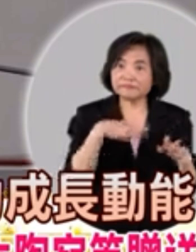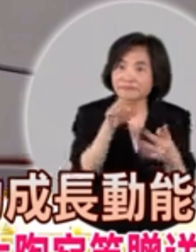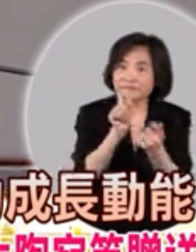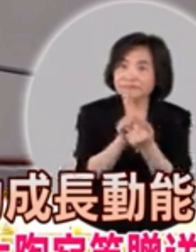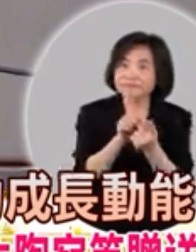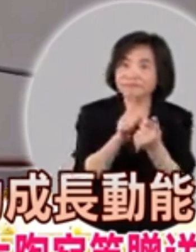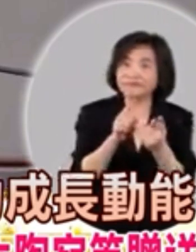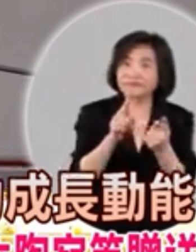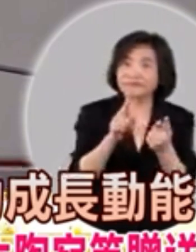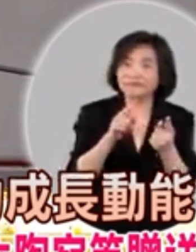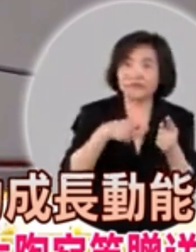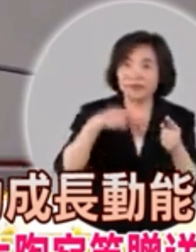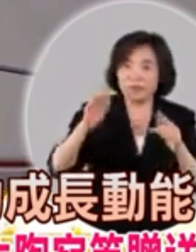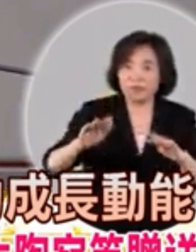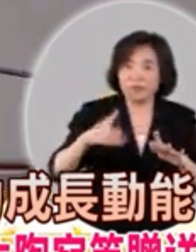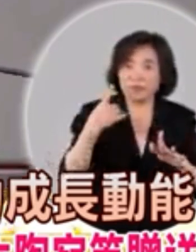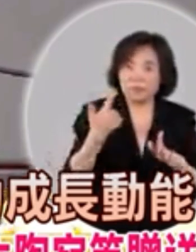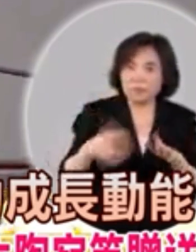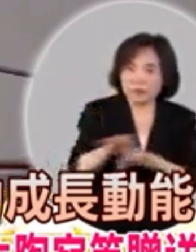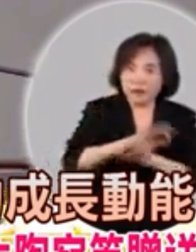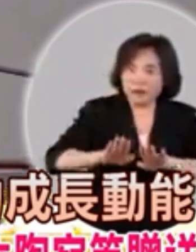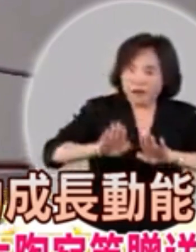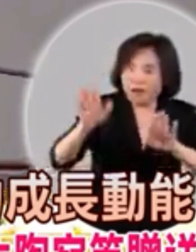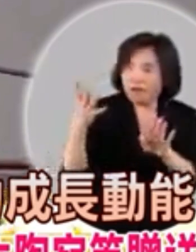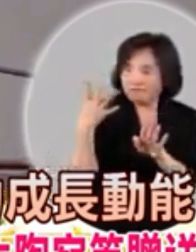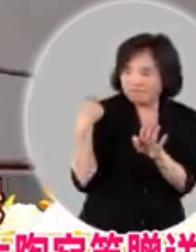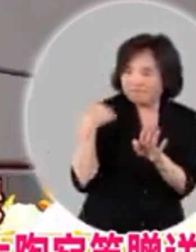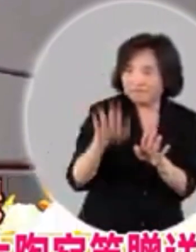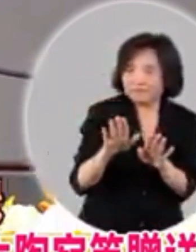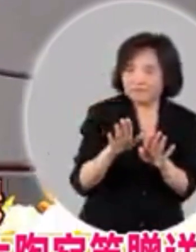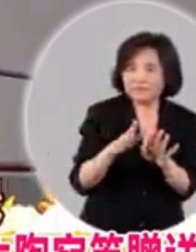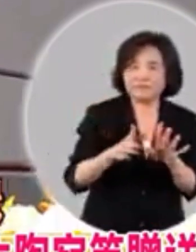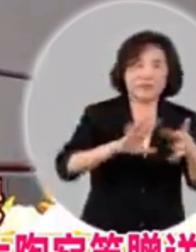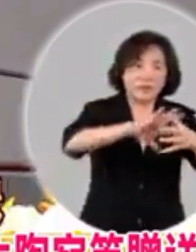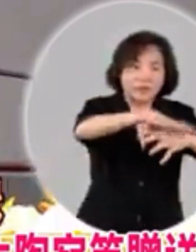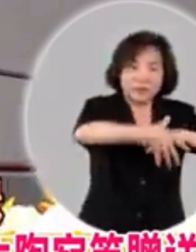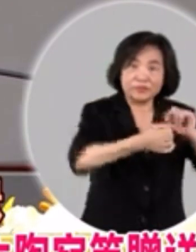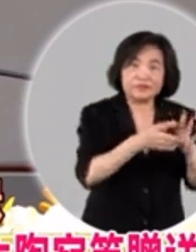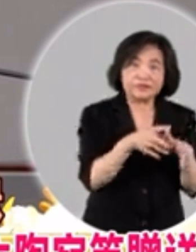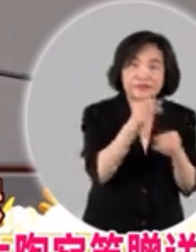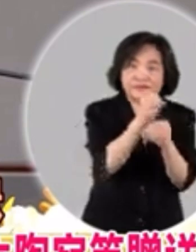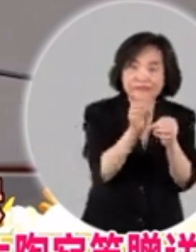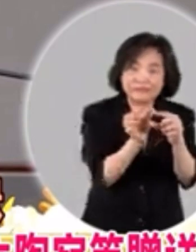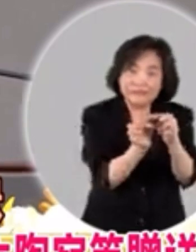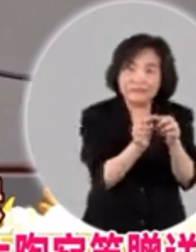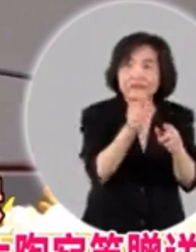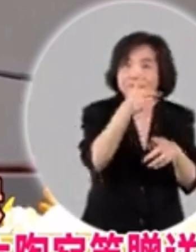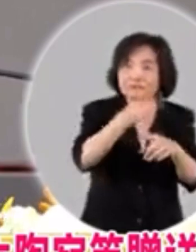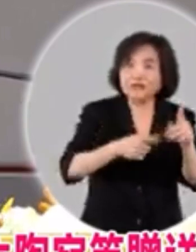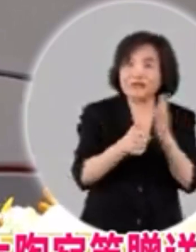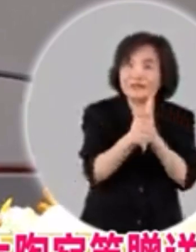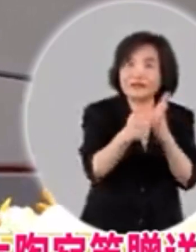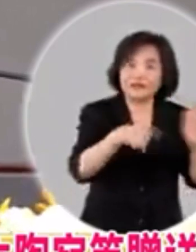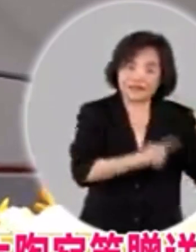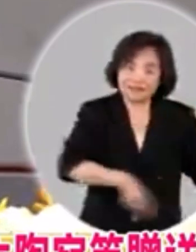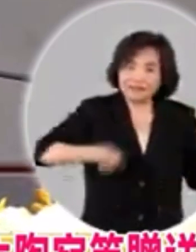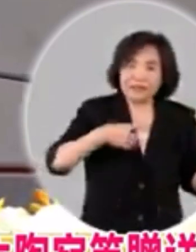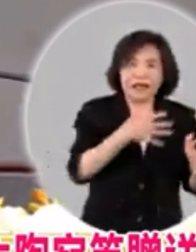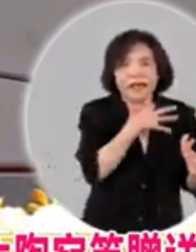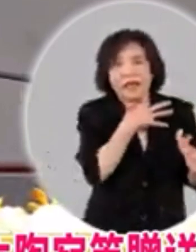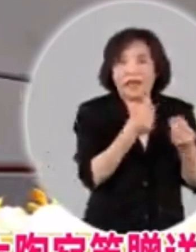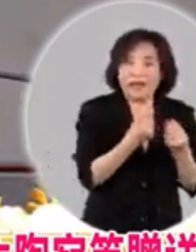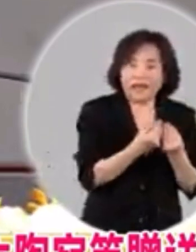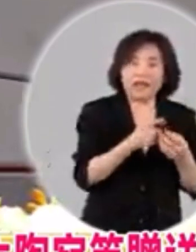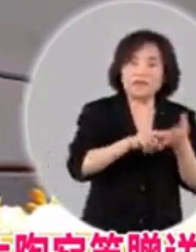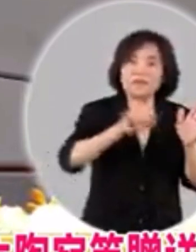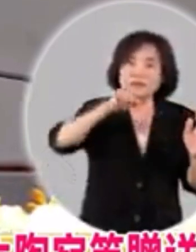们的成长动能。全球半导体晶片的短缺，更凸显了台湾在供应链